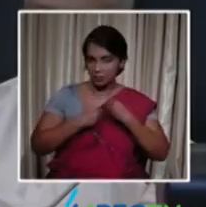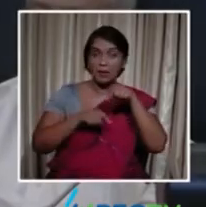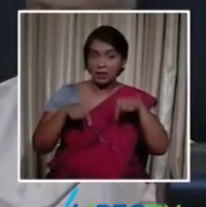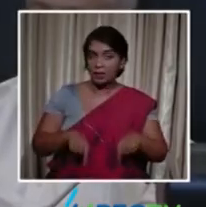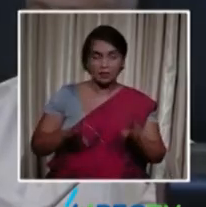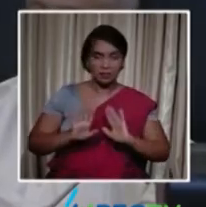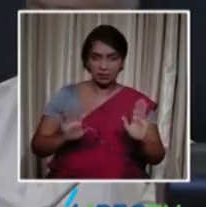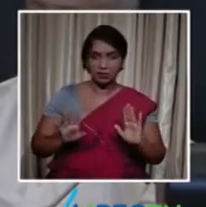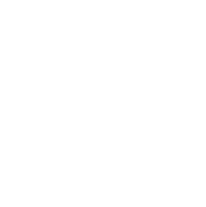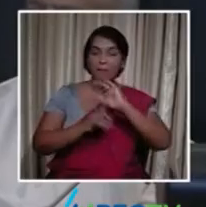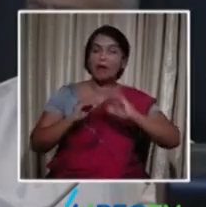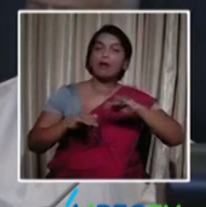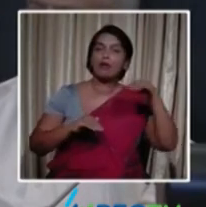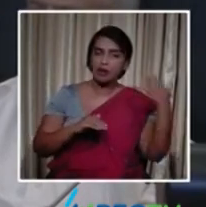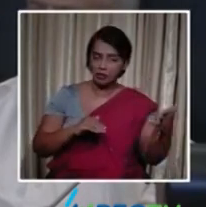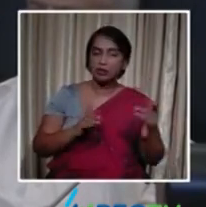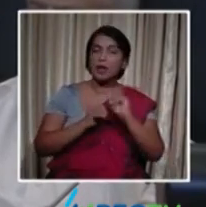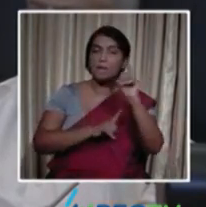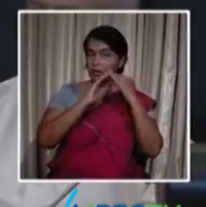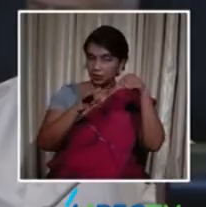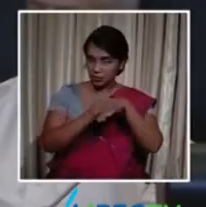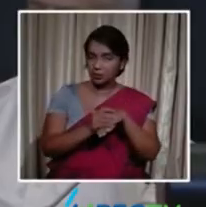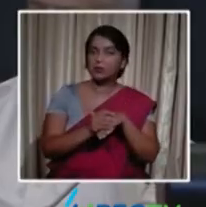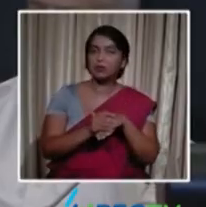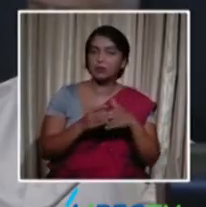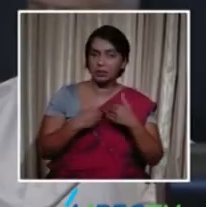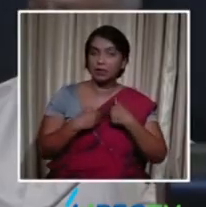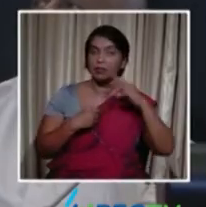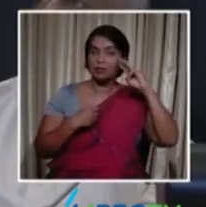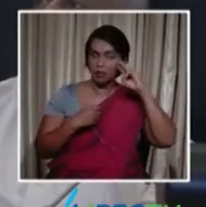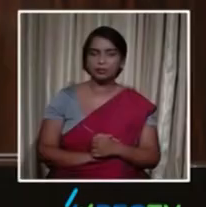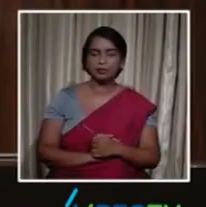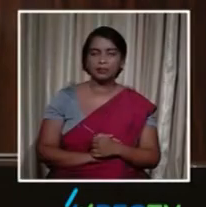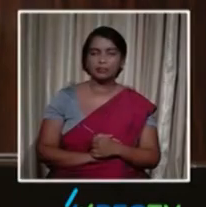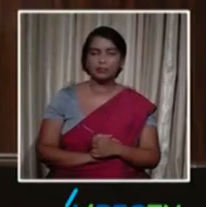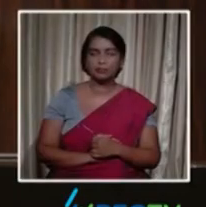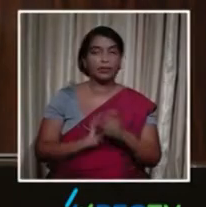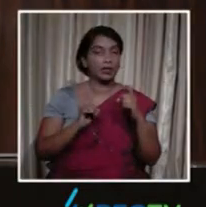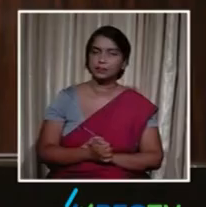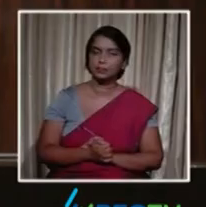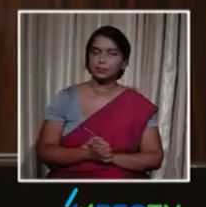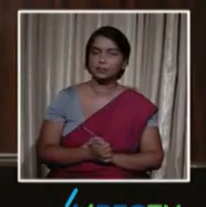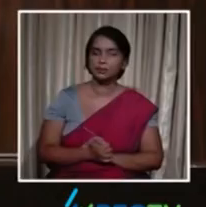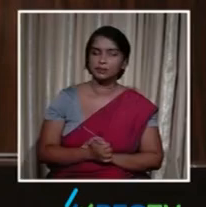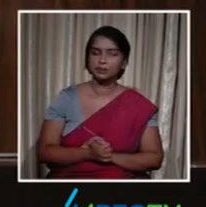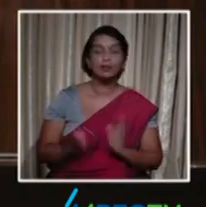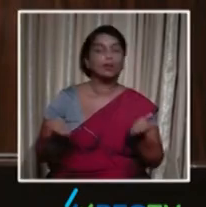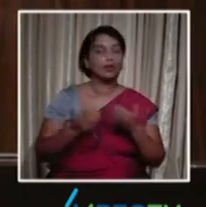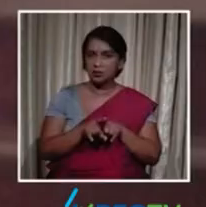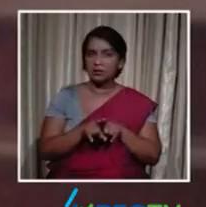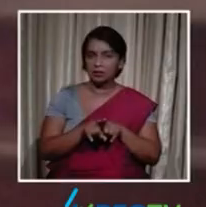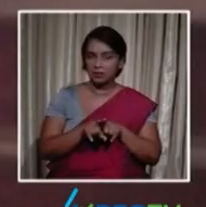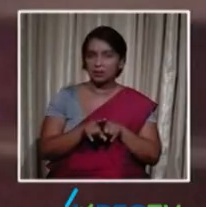තුල නෙමෙයි ඒත් මේ සභාව පිට මේ පාර්ලිමේන්තු ගොඩනැගිල්ලේදී මං දිවුරුම් දෙන්න ජනාධිපති හැටියට. දල සලහපෙරු මැතුමා. අපි